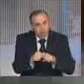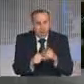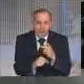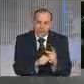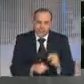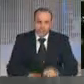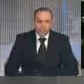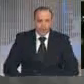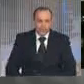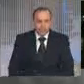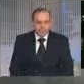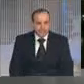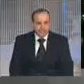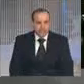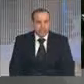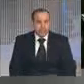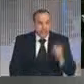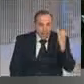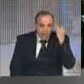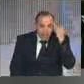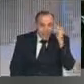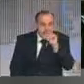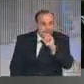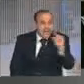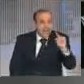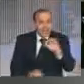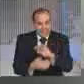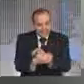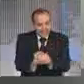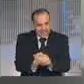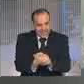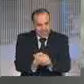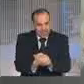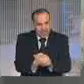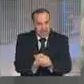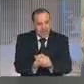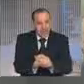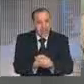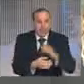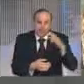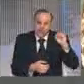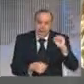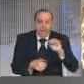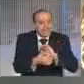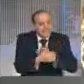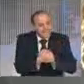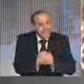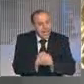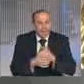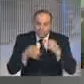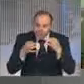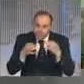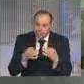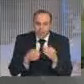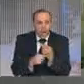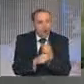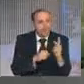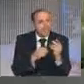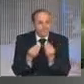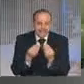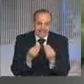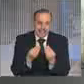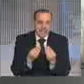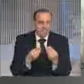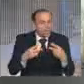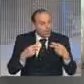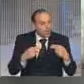عنيف ويعمل مشروع كلمه للسلام على وضع شبكه لسفراء السلام وتعريف وتحديد عوامل العنف السياسي